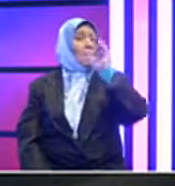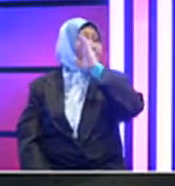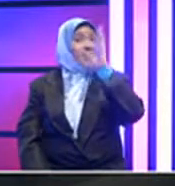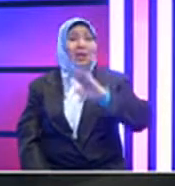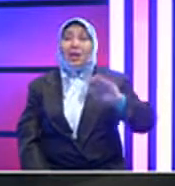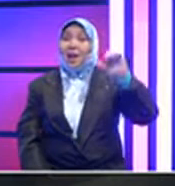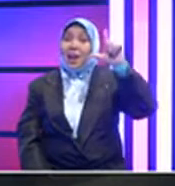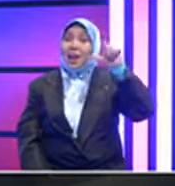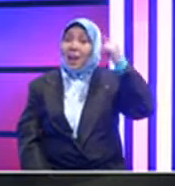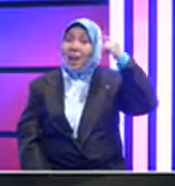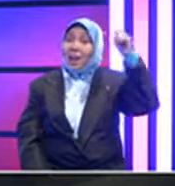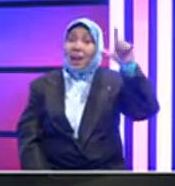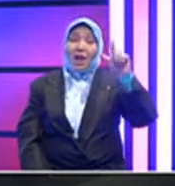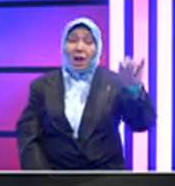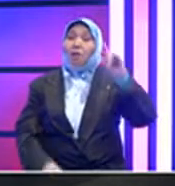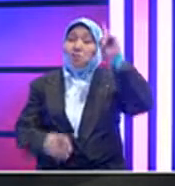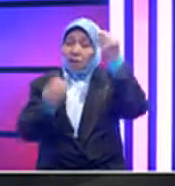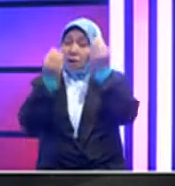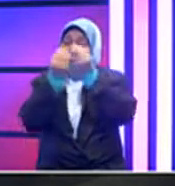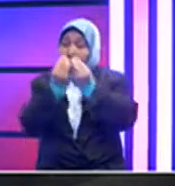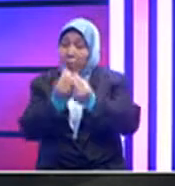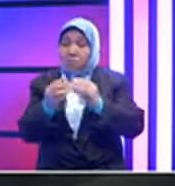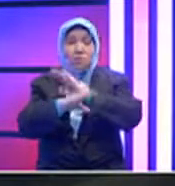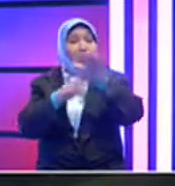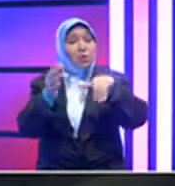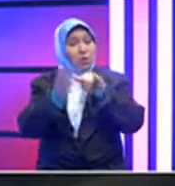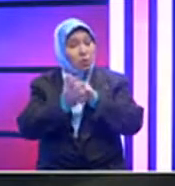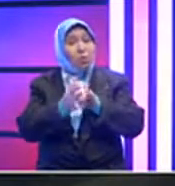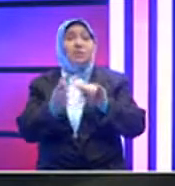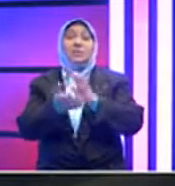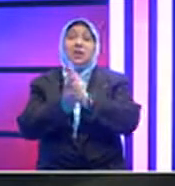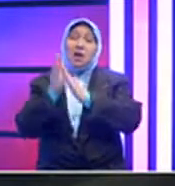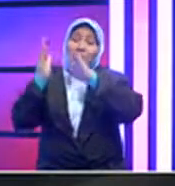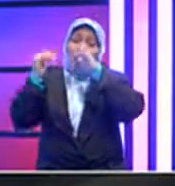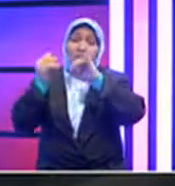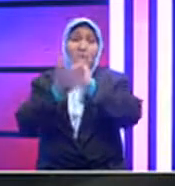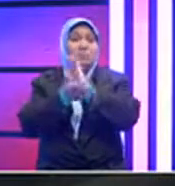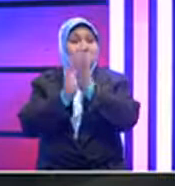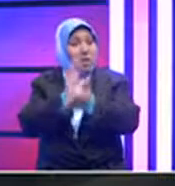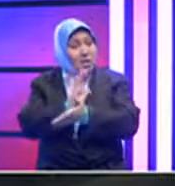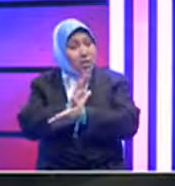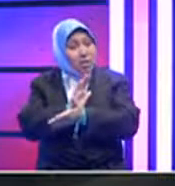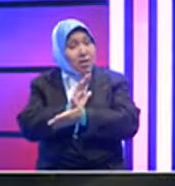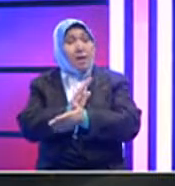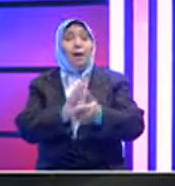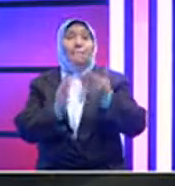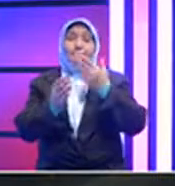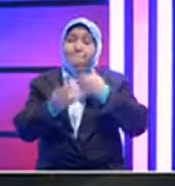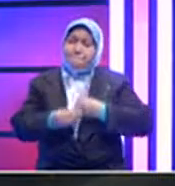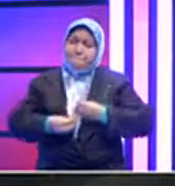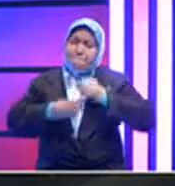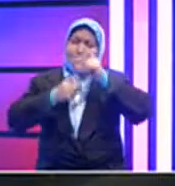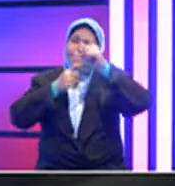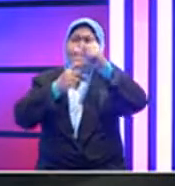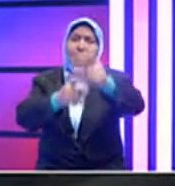Allah akan mengira semua itu huge itulah yang menjadi Falah Choirul minha Allah bagi ganjaran yang